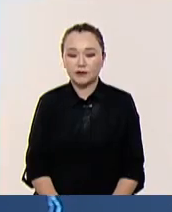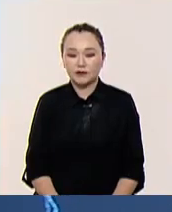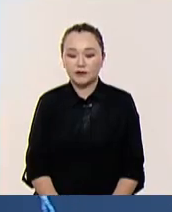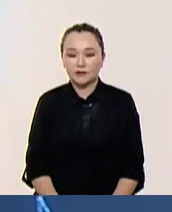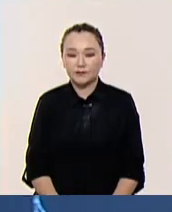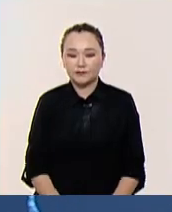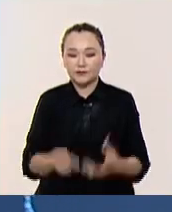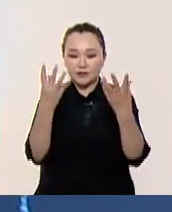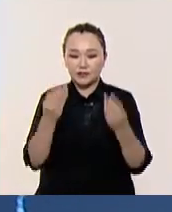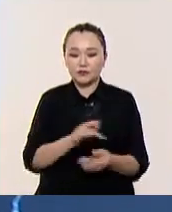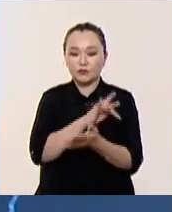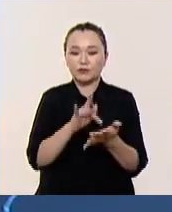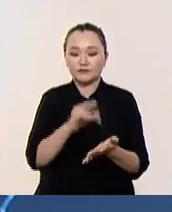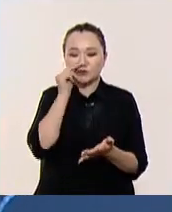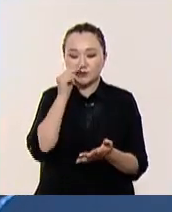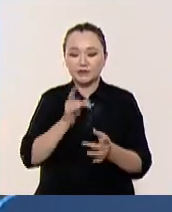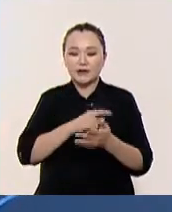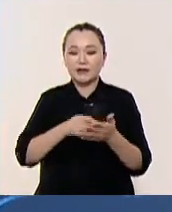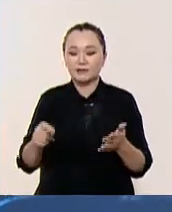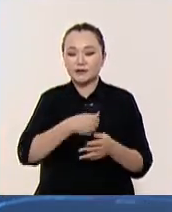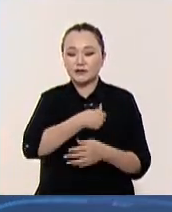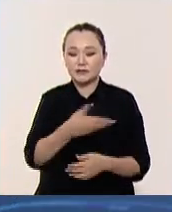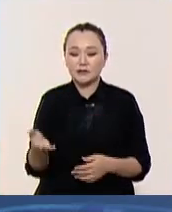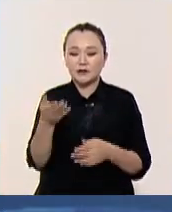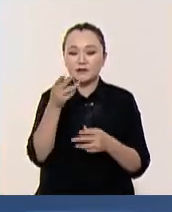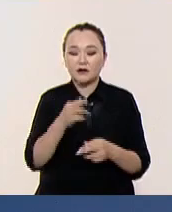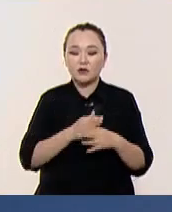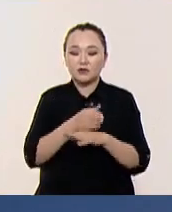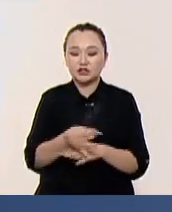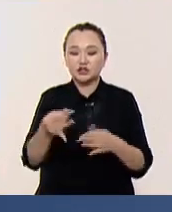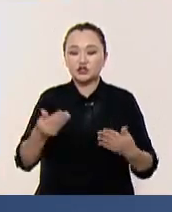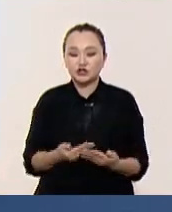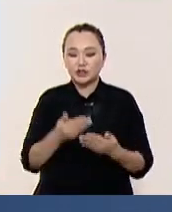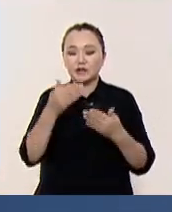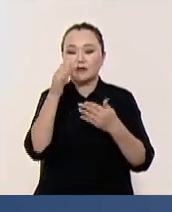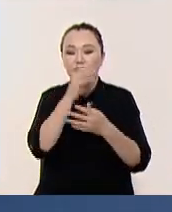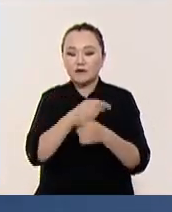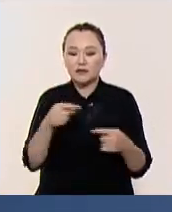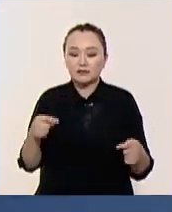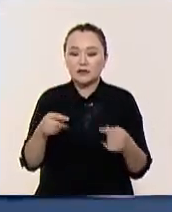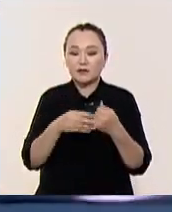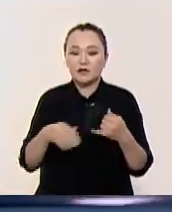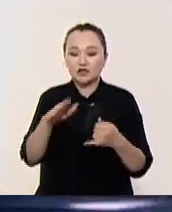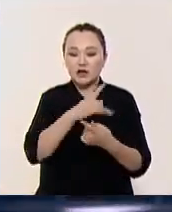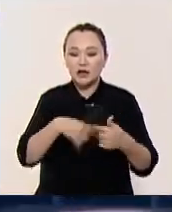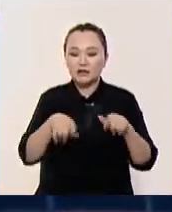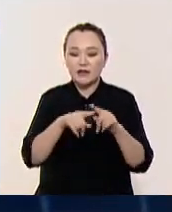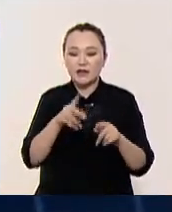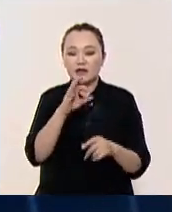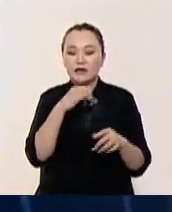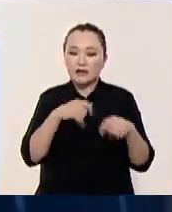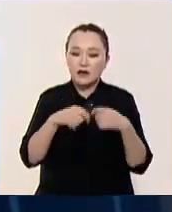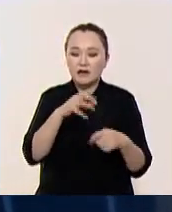день города в шымкенте отметили с размахом для гостей и жителей мегаполиса на разных площадках организовали ярмарки и